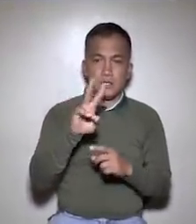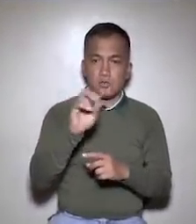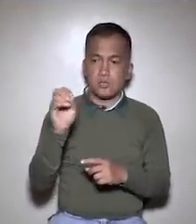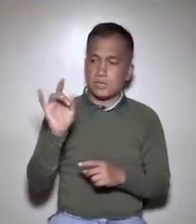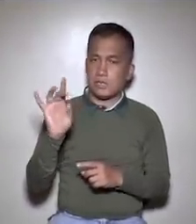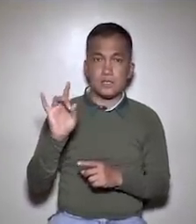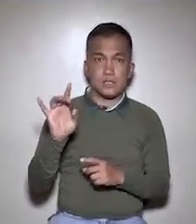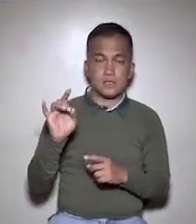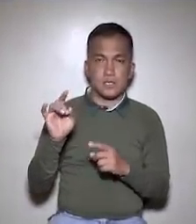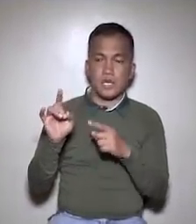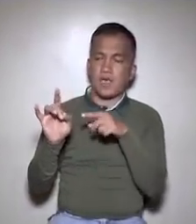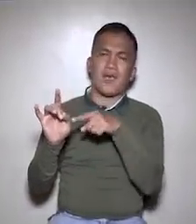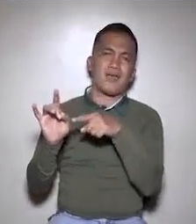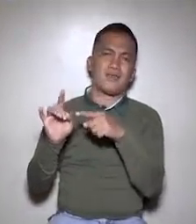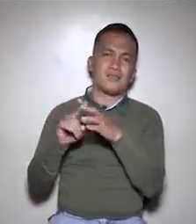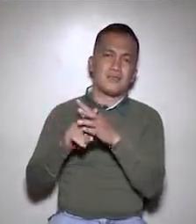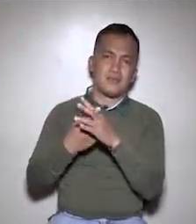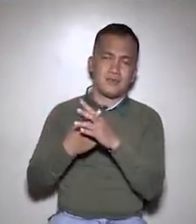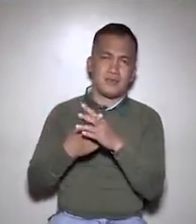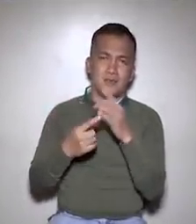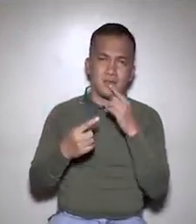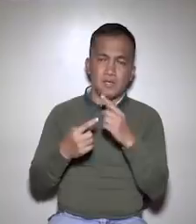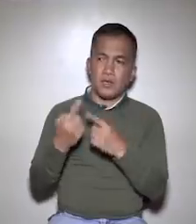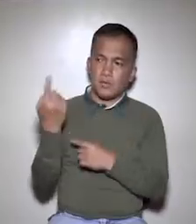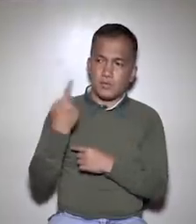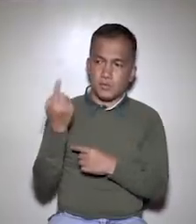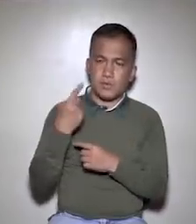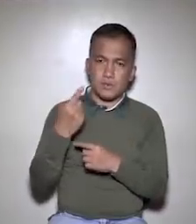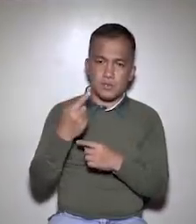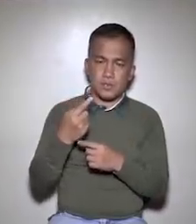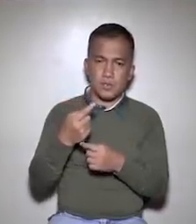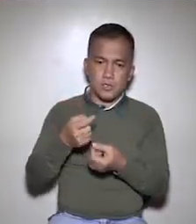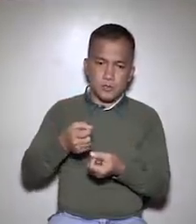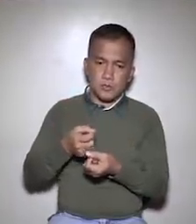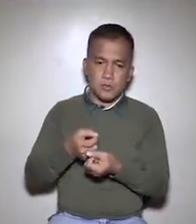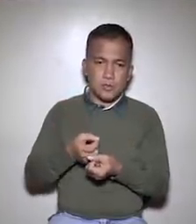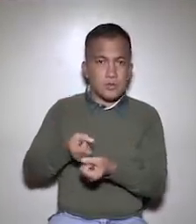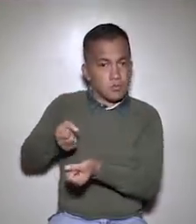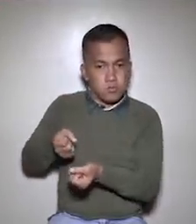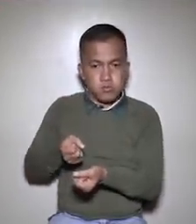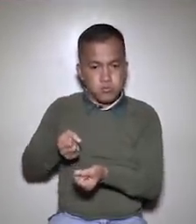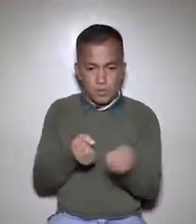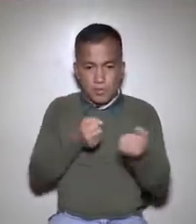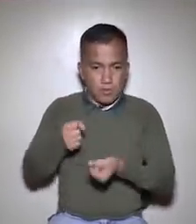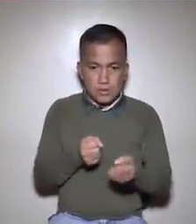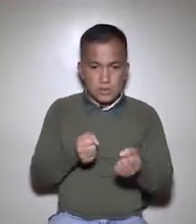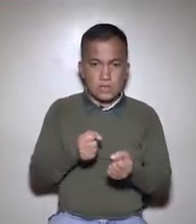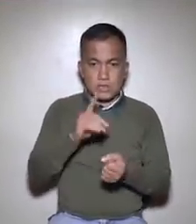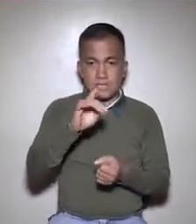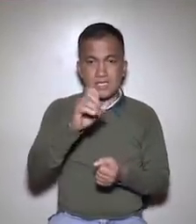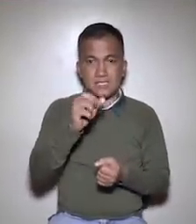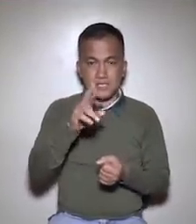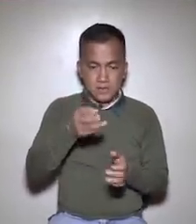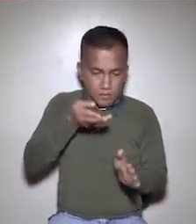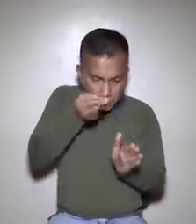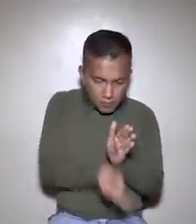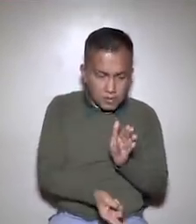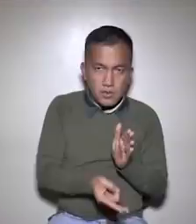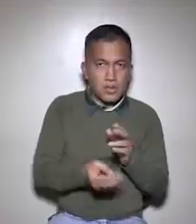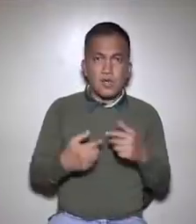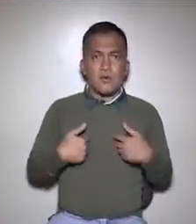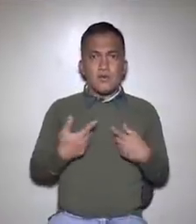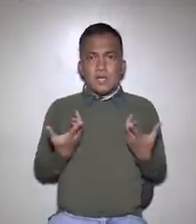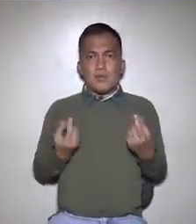po, 2018, doon na po nagsimula yung amo ko. Tinatakot na ibabaong kita sa ilalim ng disyerto. Wala po akong